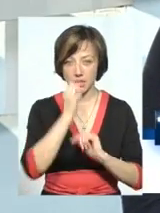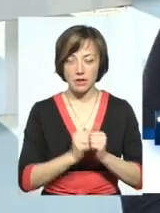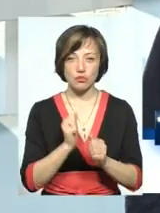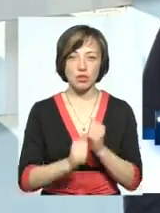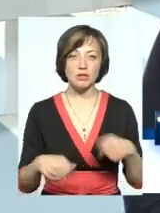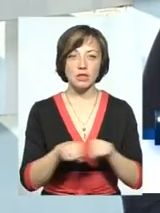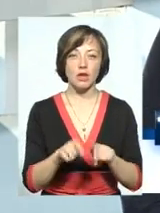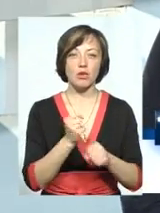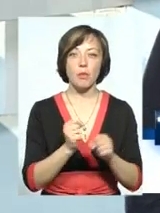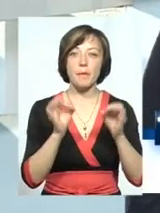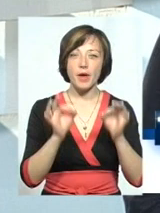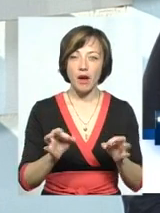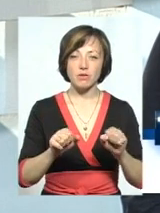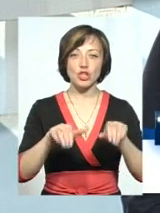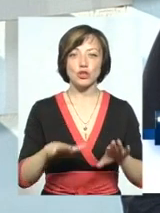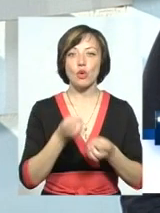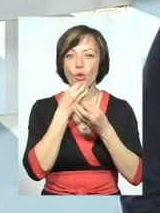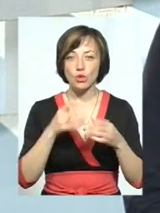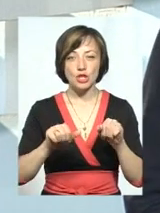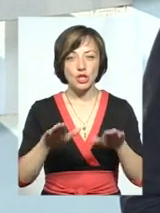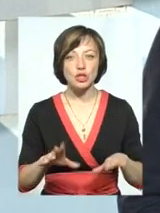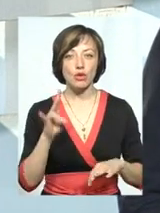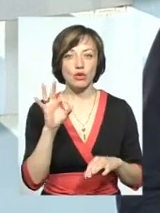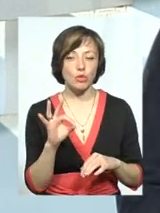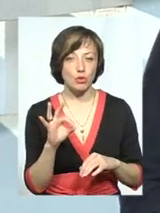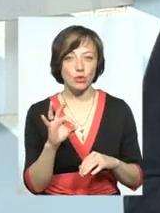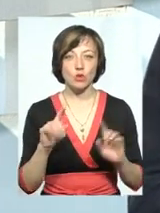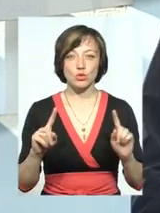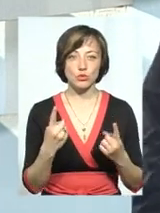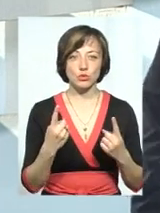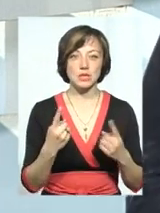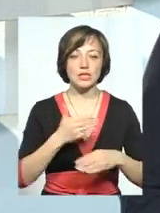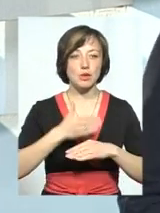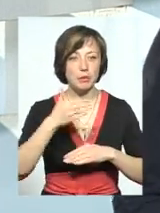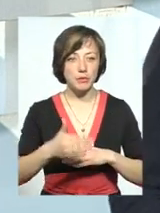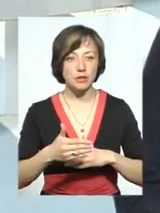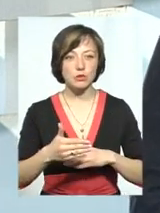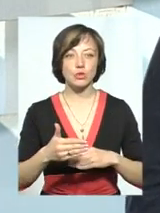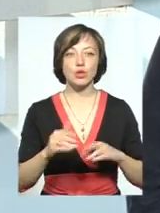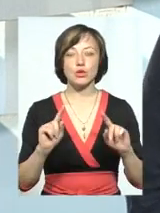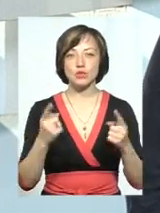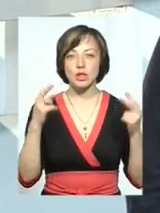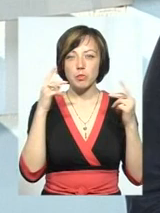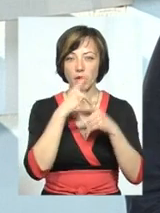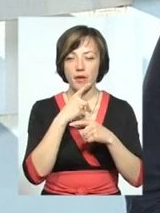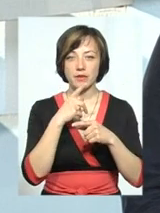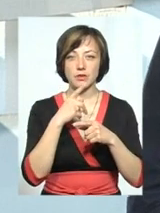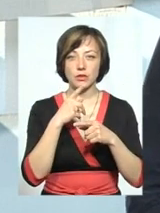робляться. Правильні рішення, хороші рішення, але вони дуже запізно, дуже неправильно